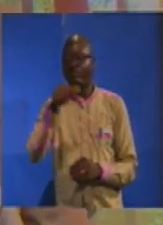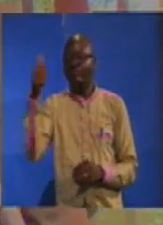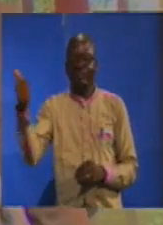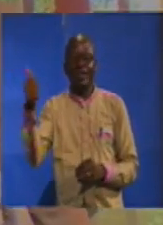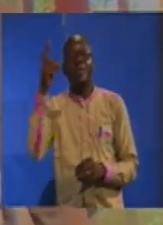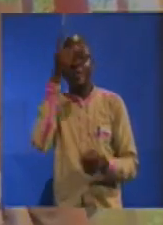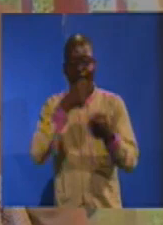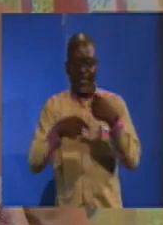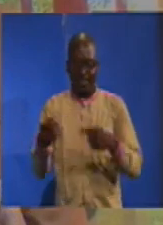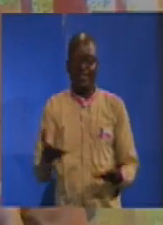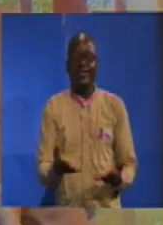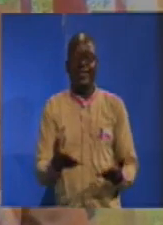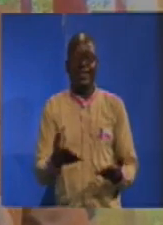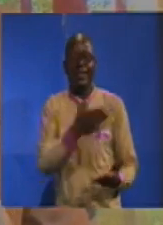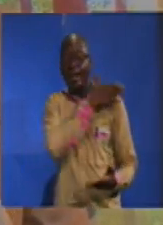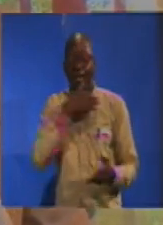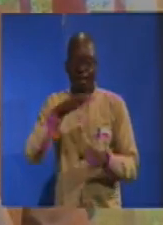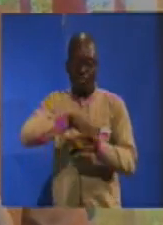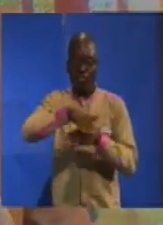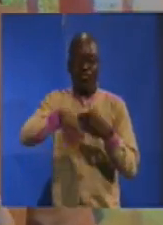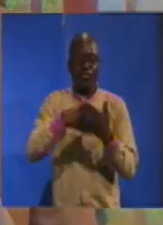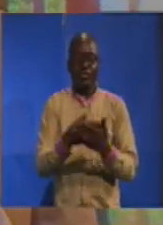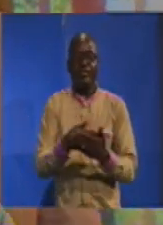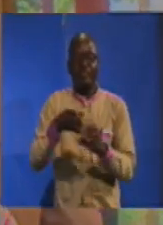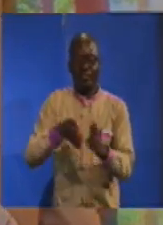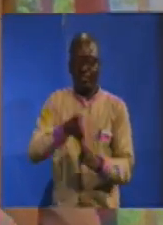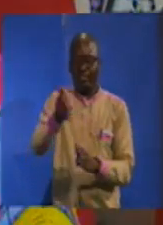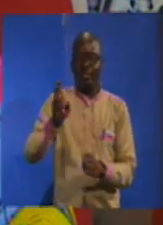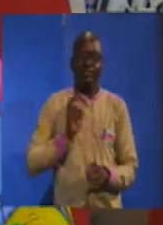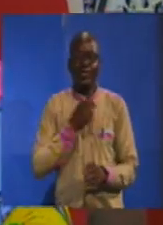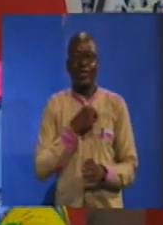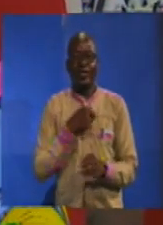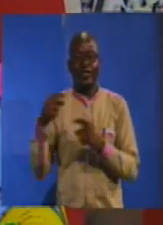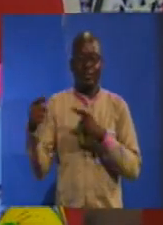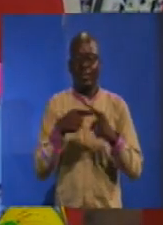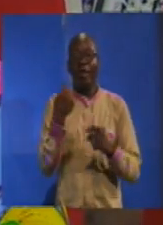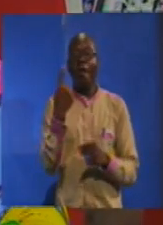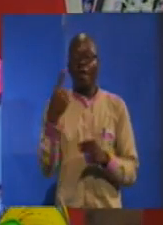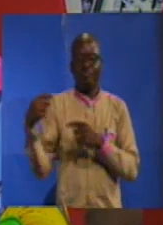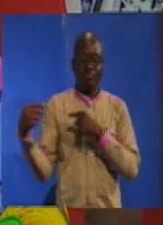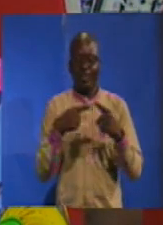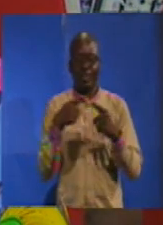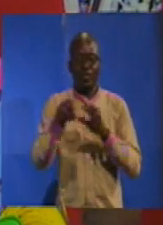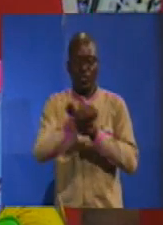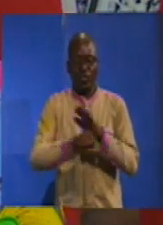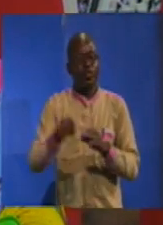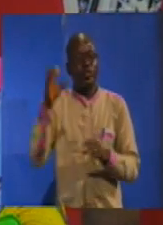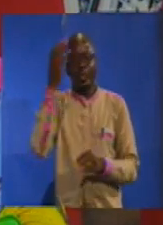bénie et surtout que dans le domaine, nous avons le leadership. Un leadership sous-régional reconnu.